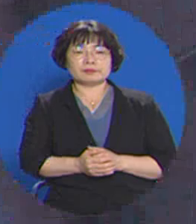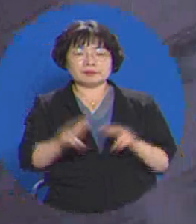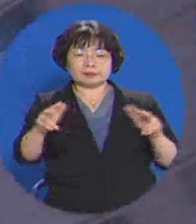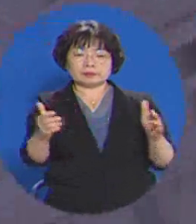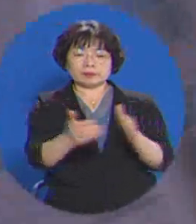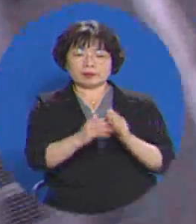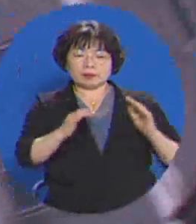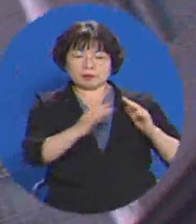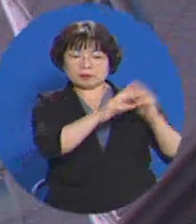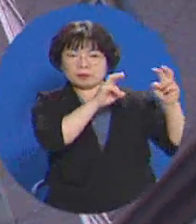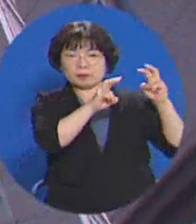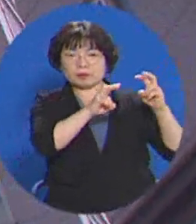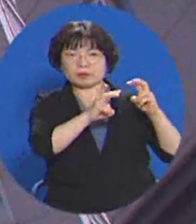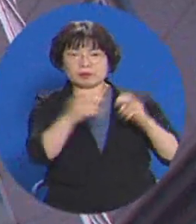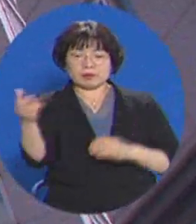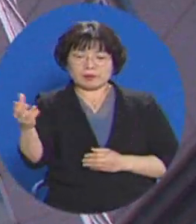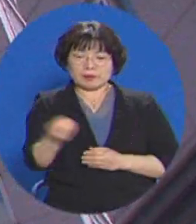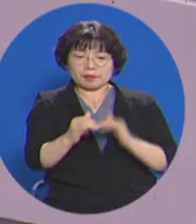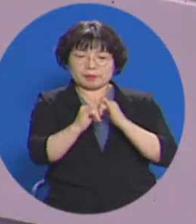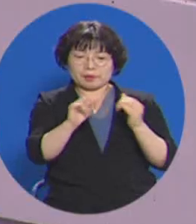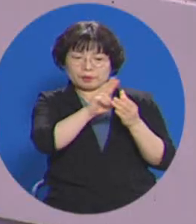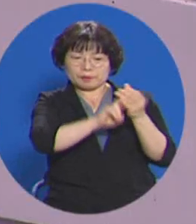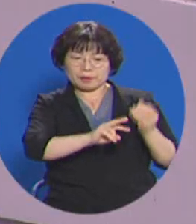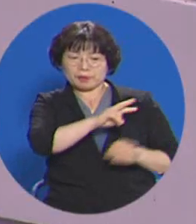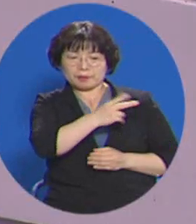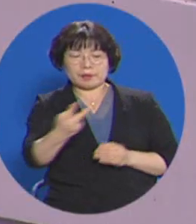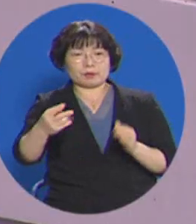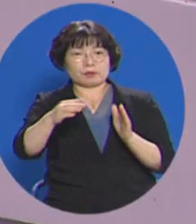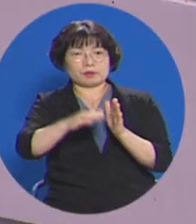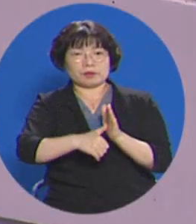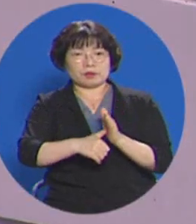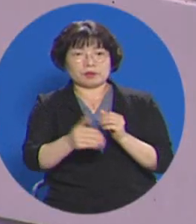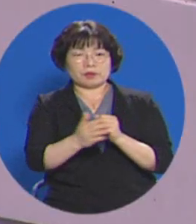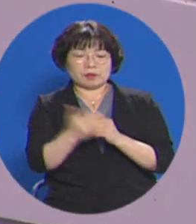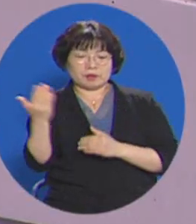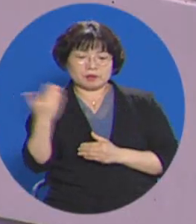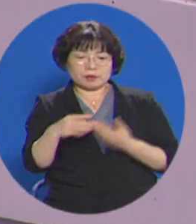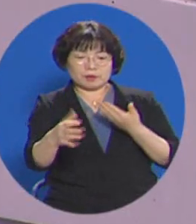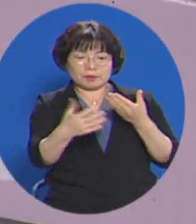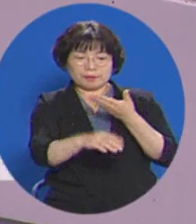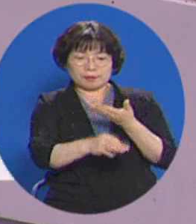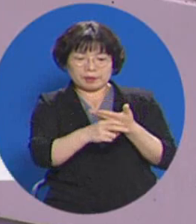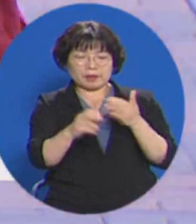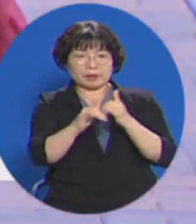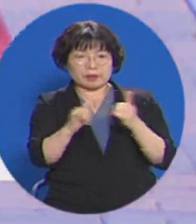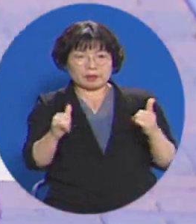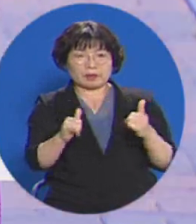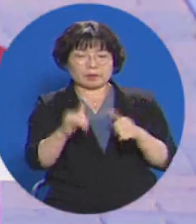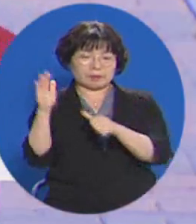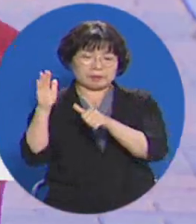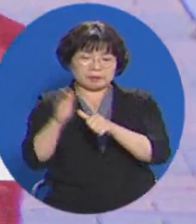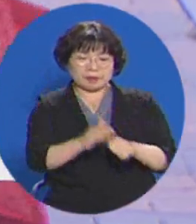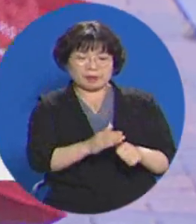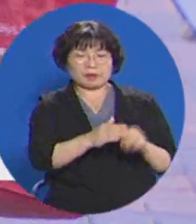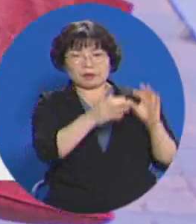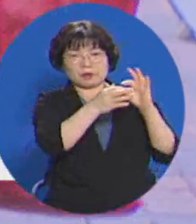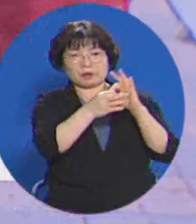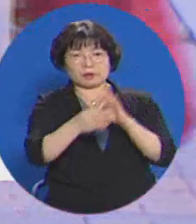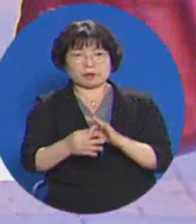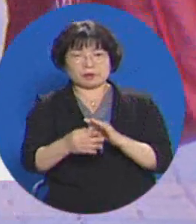그동안 건설사들이 임대 아파트를 분양 전환하는 과정에서 기존 임차인을 편법으로 분양 전환